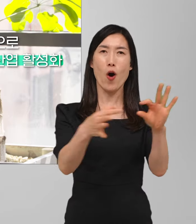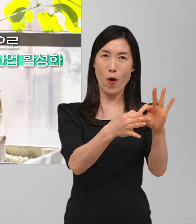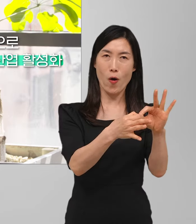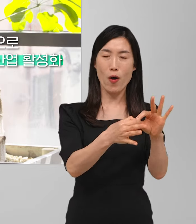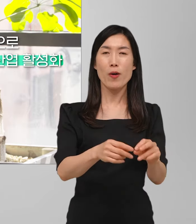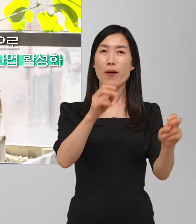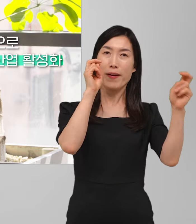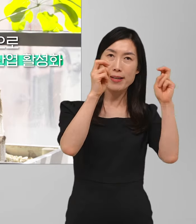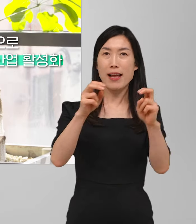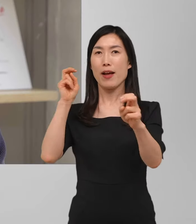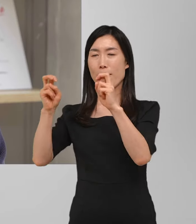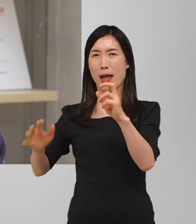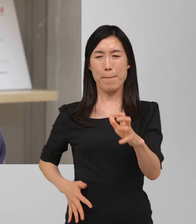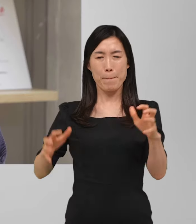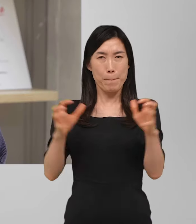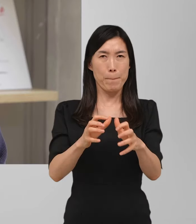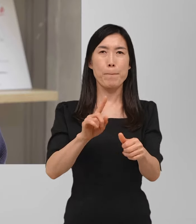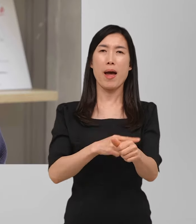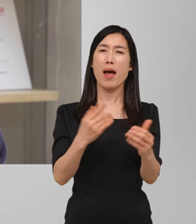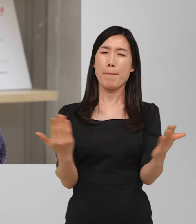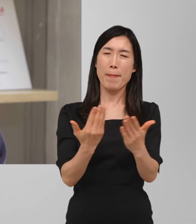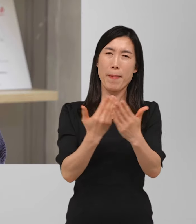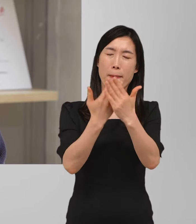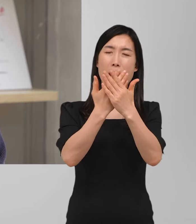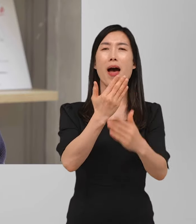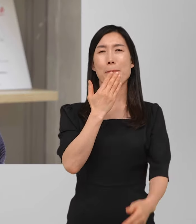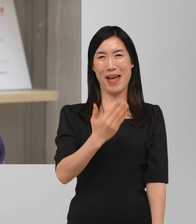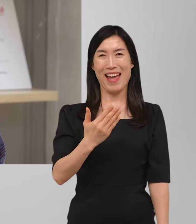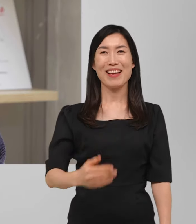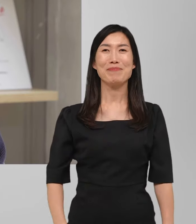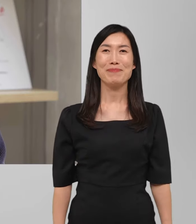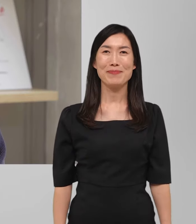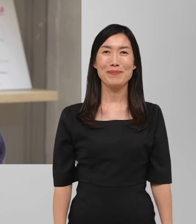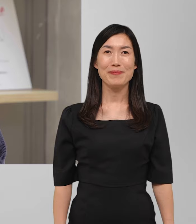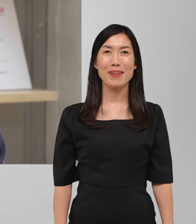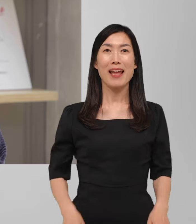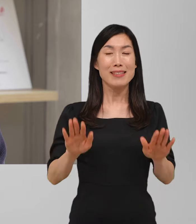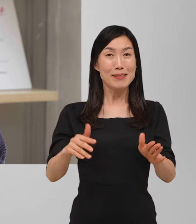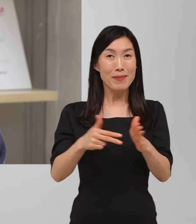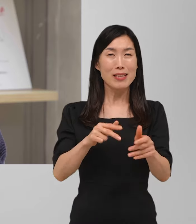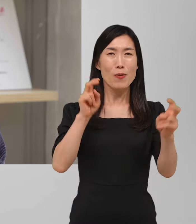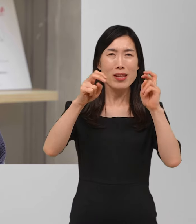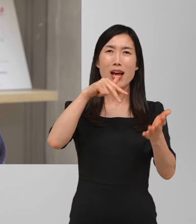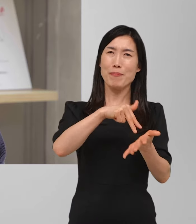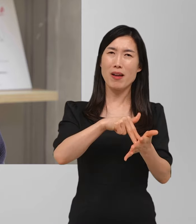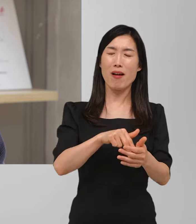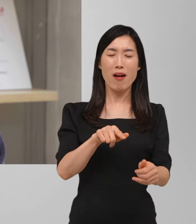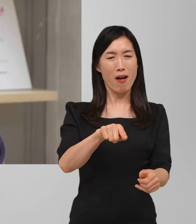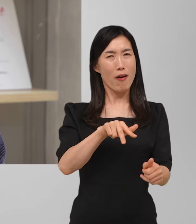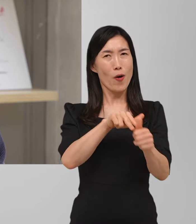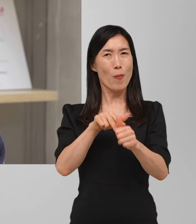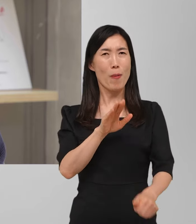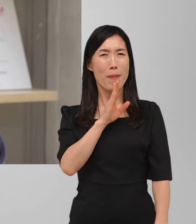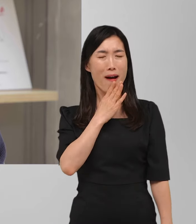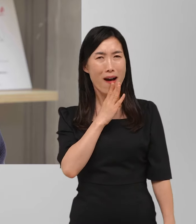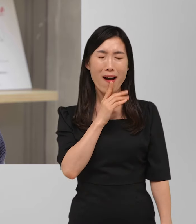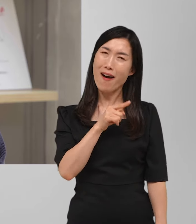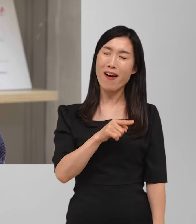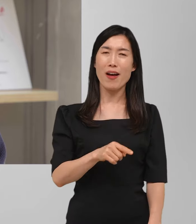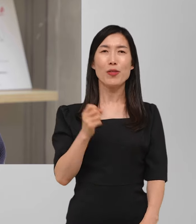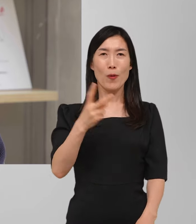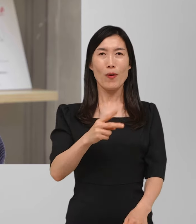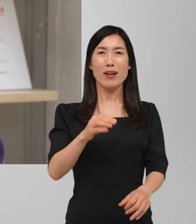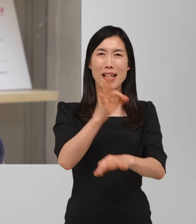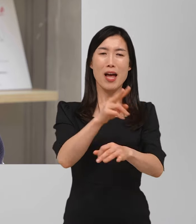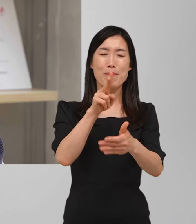있을 것이라고 기대됩니다. 데이터의 품질이나 유통 활성화 측면에서는 기업들이 이를 마음껏 활용하는 데 제약이 있었던 부분들이